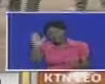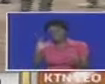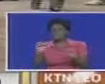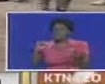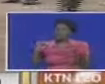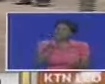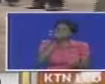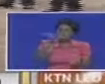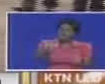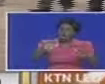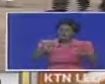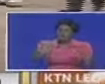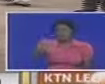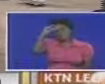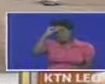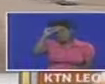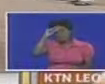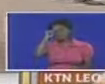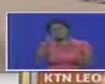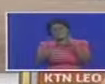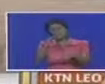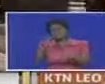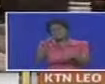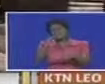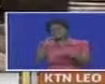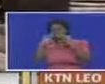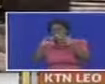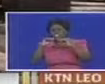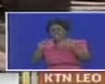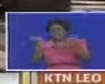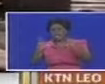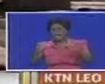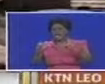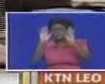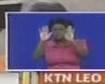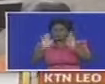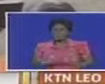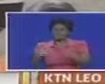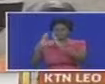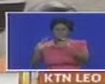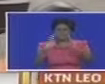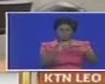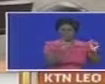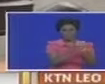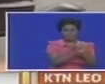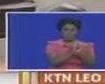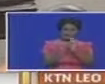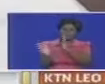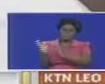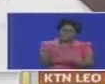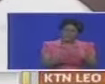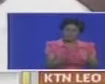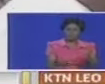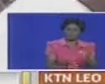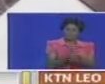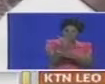au serikali yenyewe ndio ya kulaumiwa kwa kutowahamasisha kuhusu umuhimu wa mpango huo. Mpango uliozunduliwa mwishoni mwa